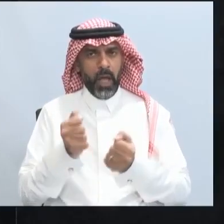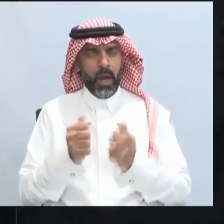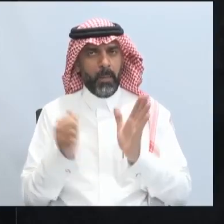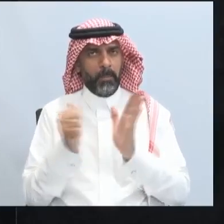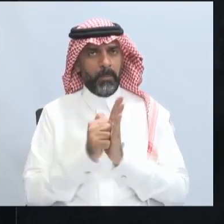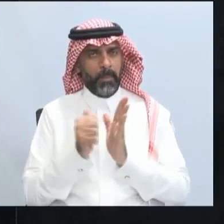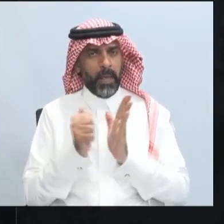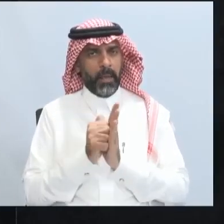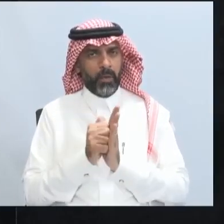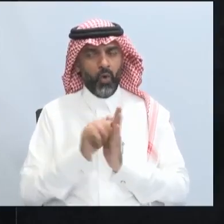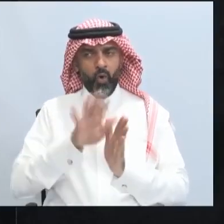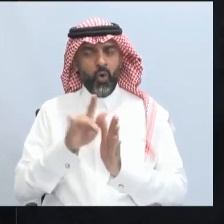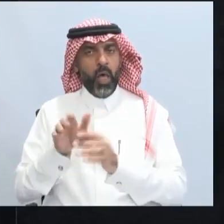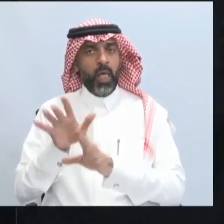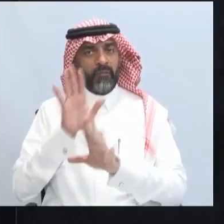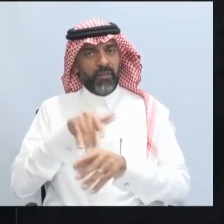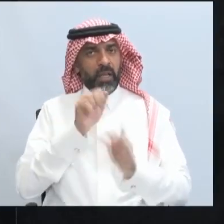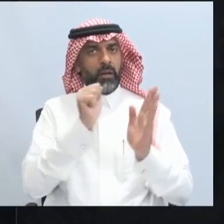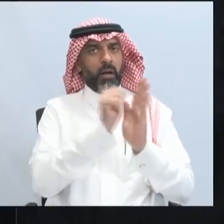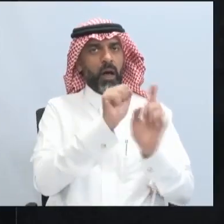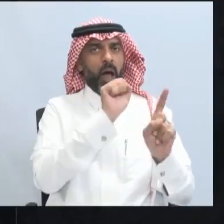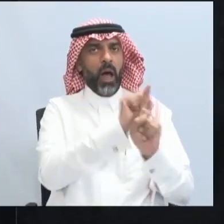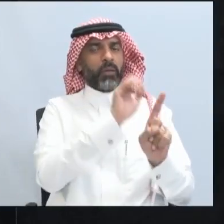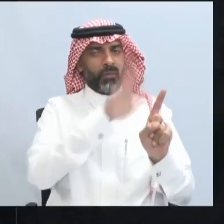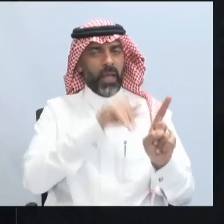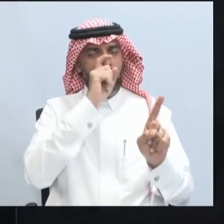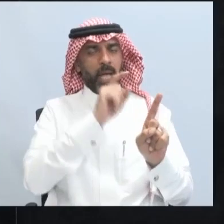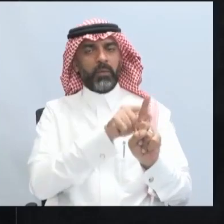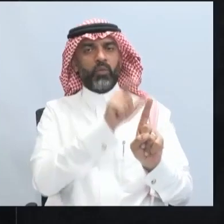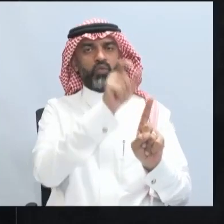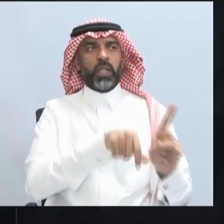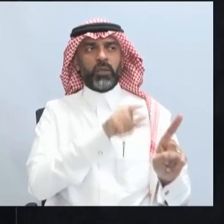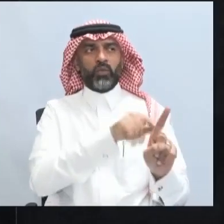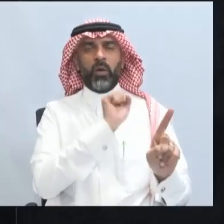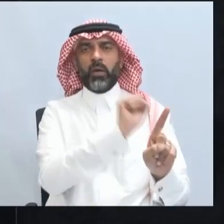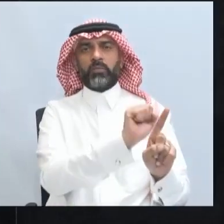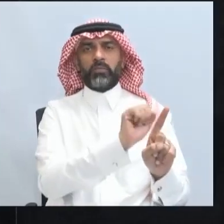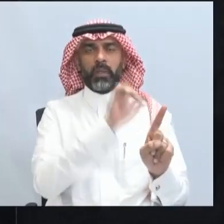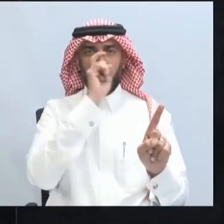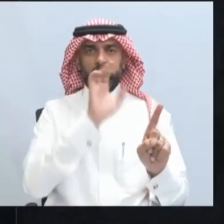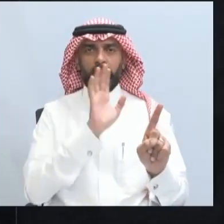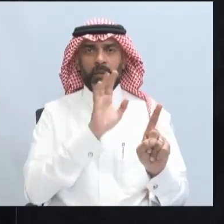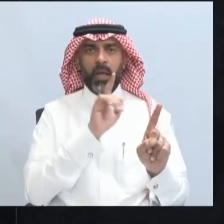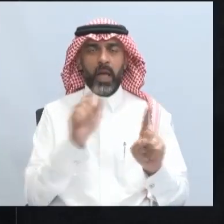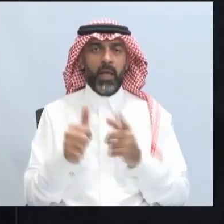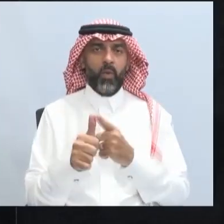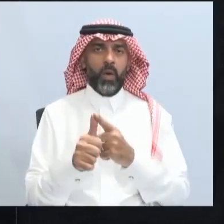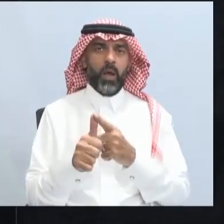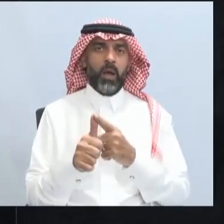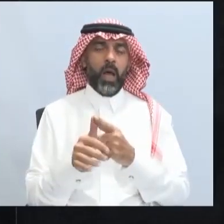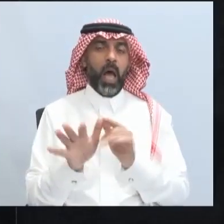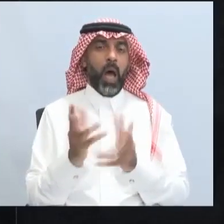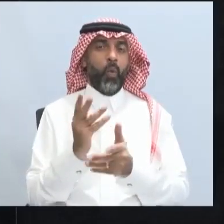والمنازل وغيرها من الاشياء فان لها اصحاب فان لها اصحاب هذا الجانب الاول